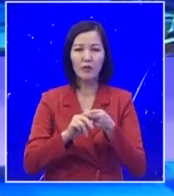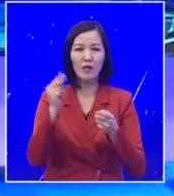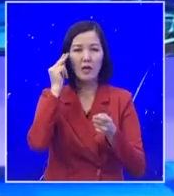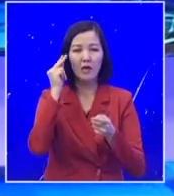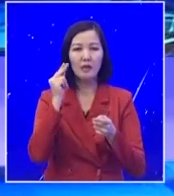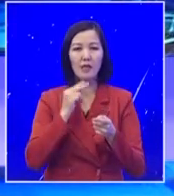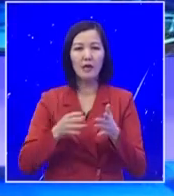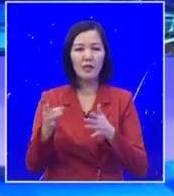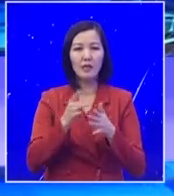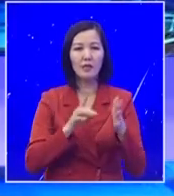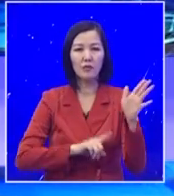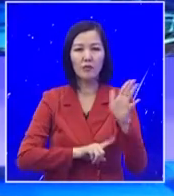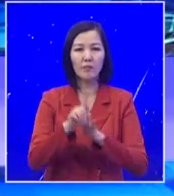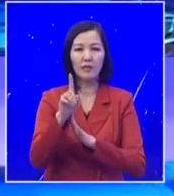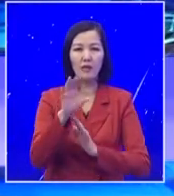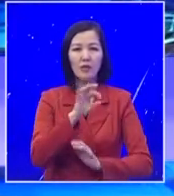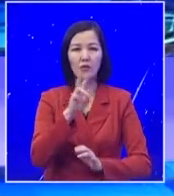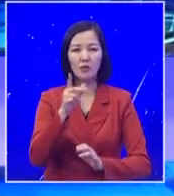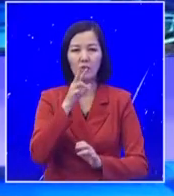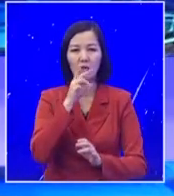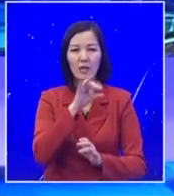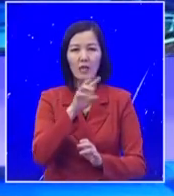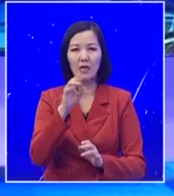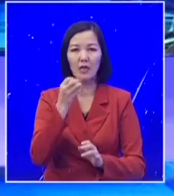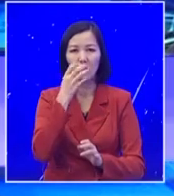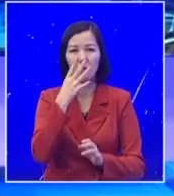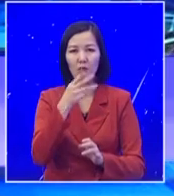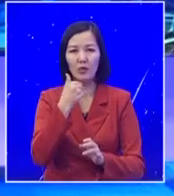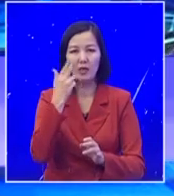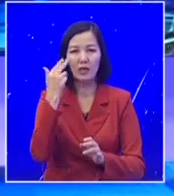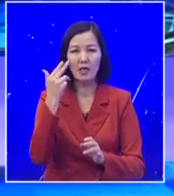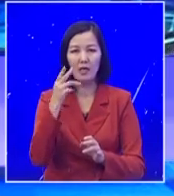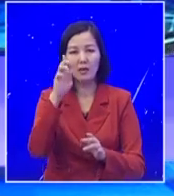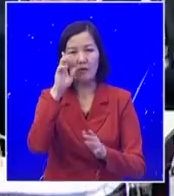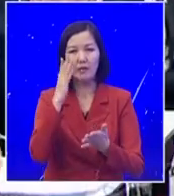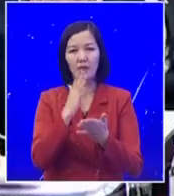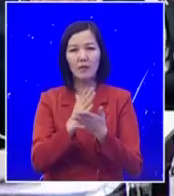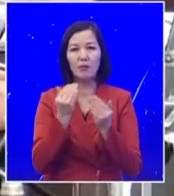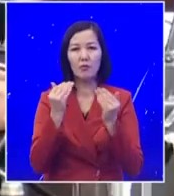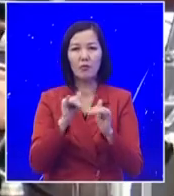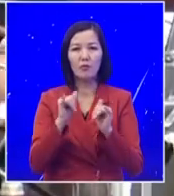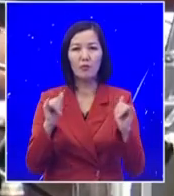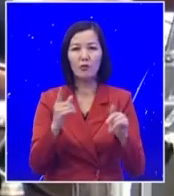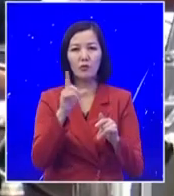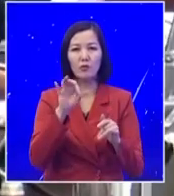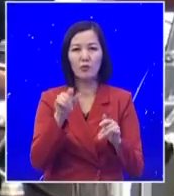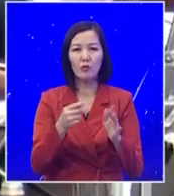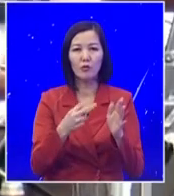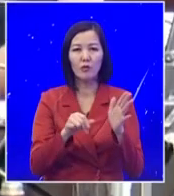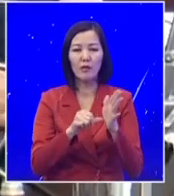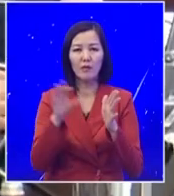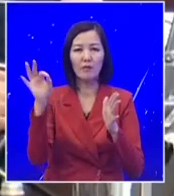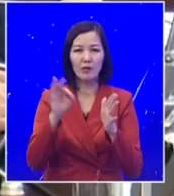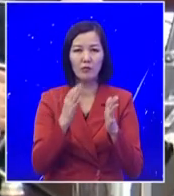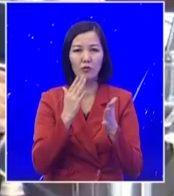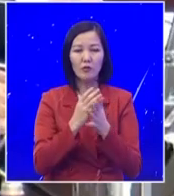Халық Республикасы болған вирус Оңтүстік Корея, Иран, Жапония, Италия елдеріне тараған. Бұл аймақтарда өсім тәулігіне 0,26%